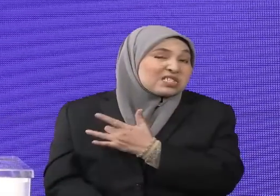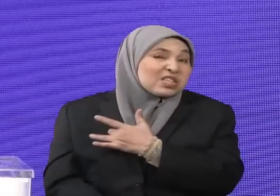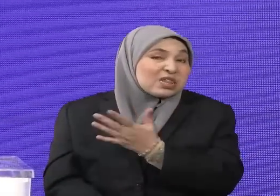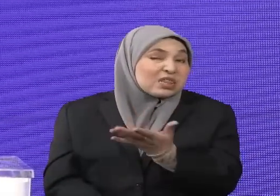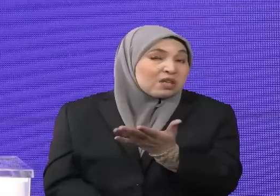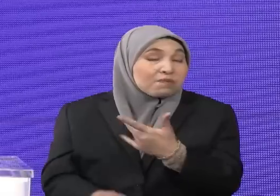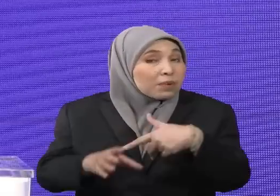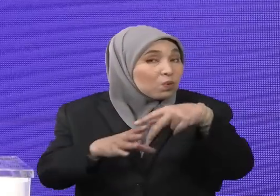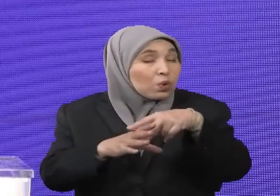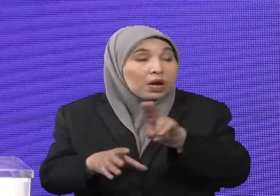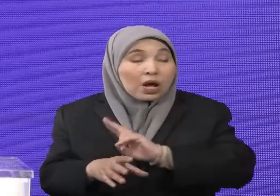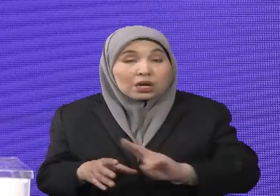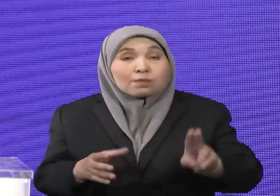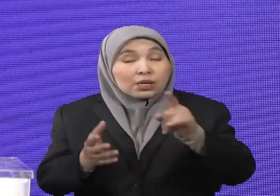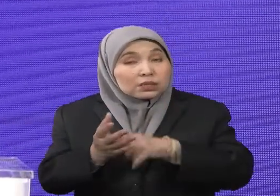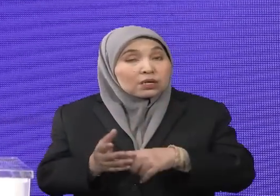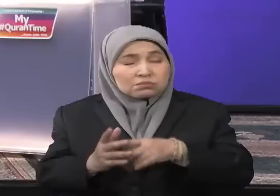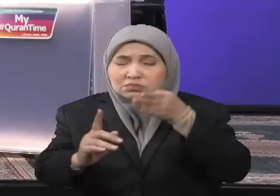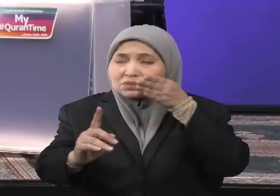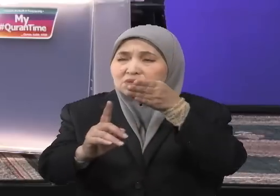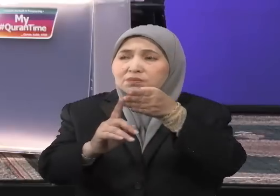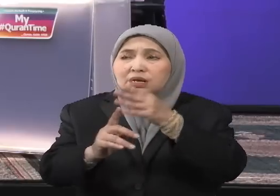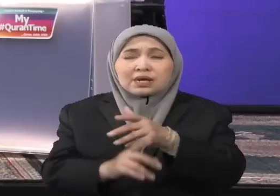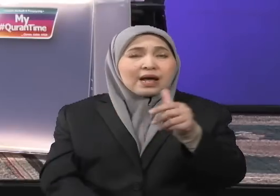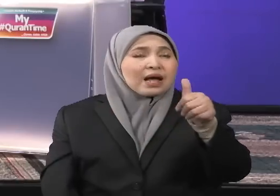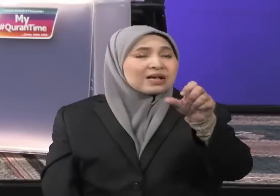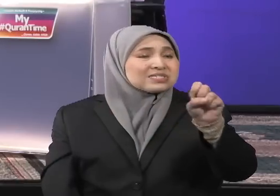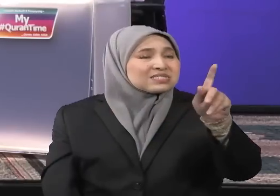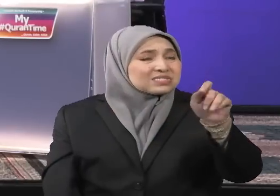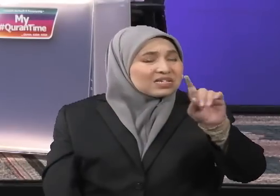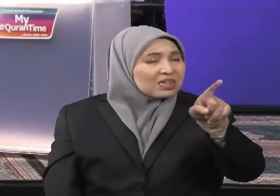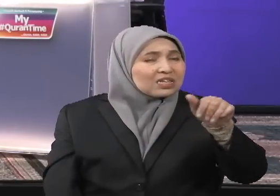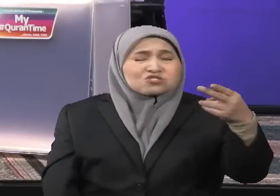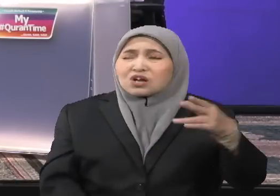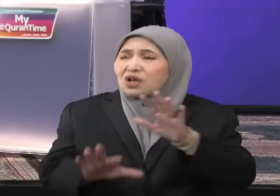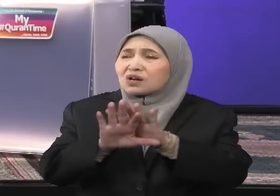penunggang agama ini di tujuh kepada para asatizah apa ya